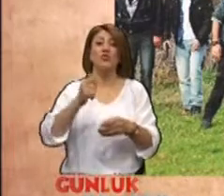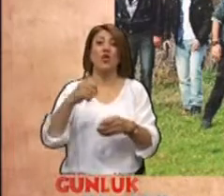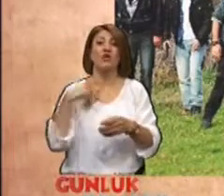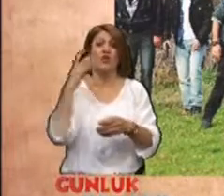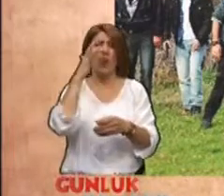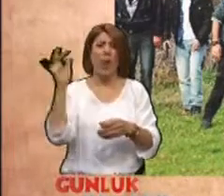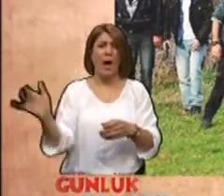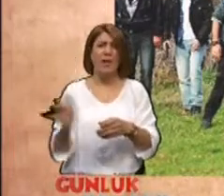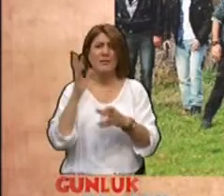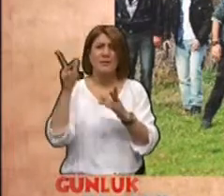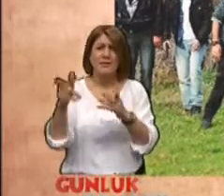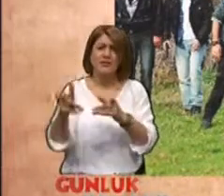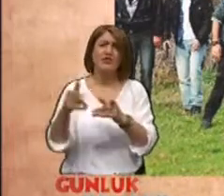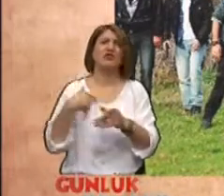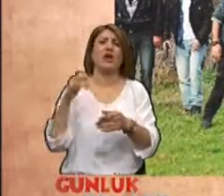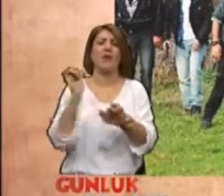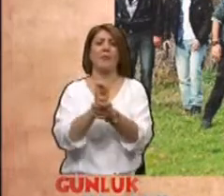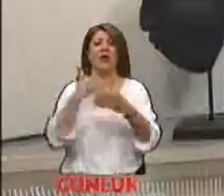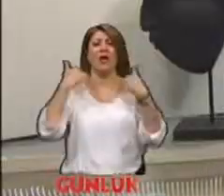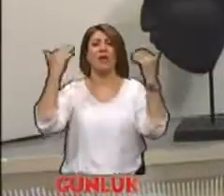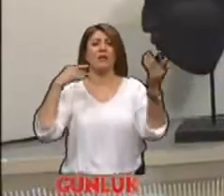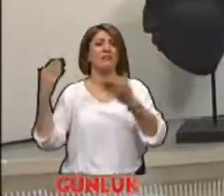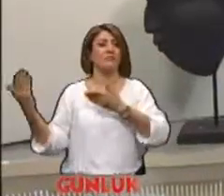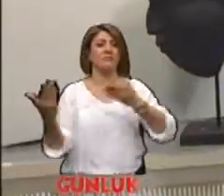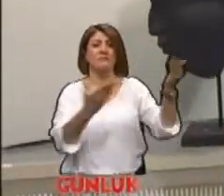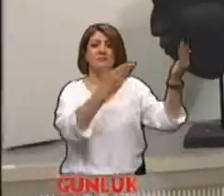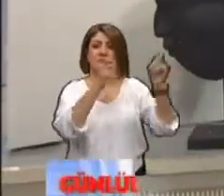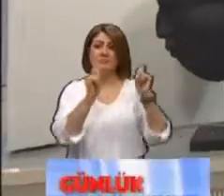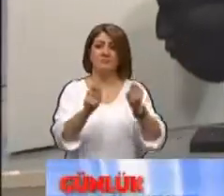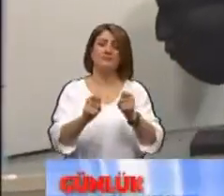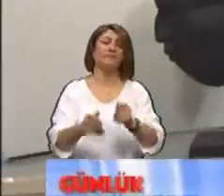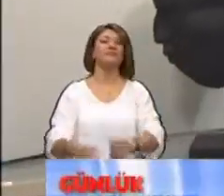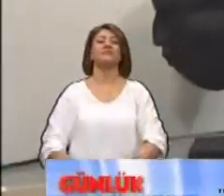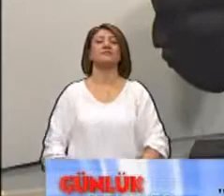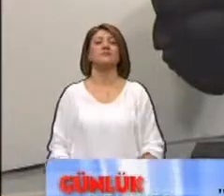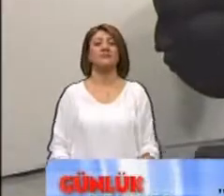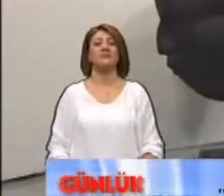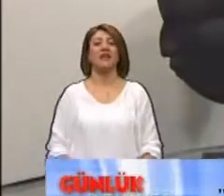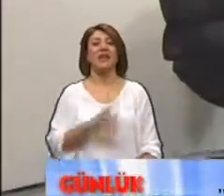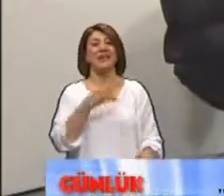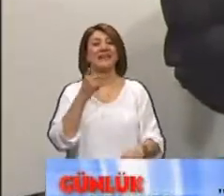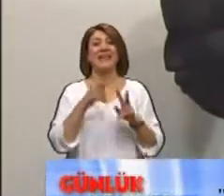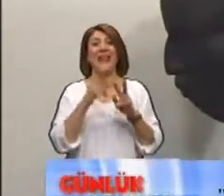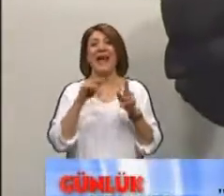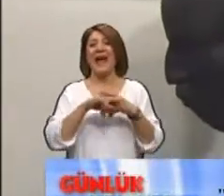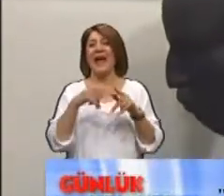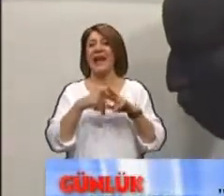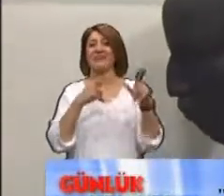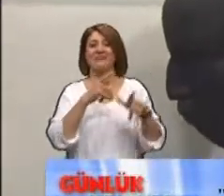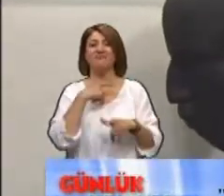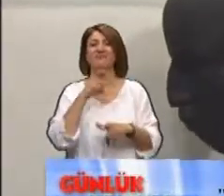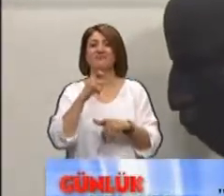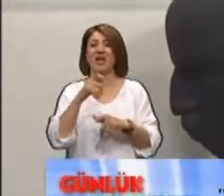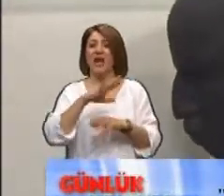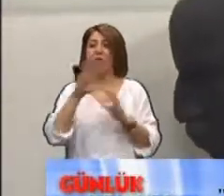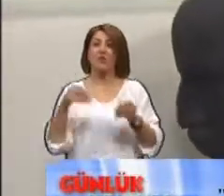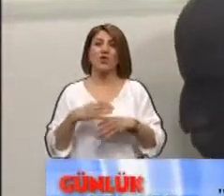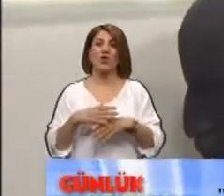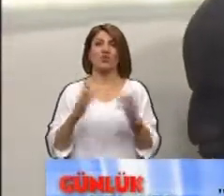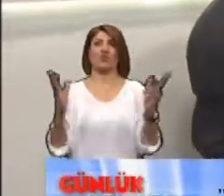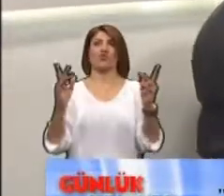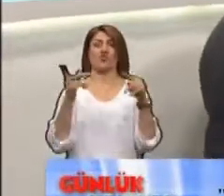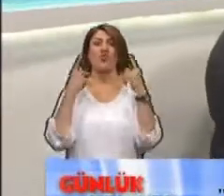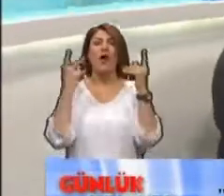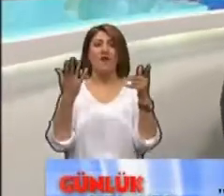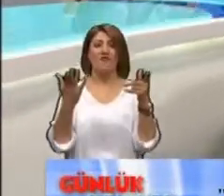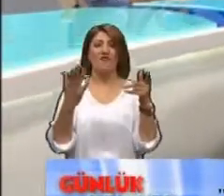dolandırıcılık suçundan adliyeye sevk edilecek. Çok güzel. Nihal'in sunduğu bütün haberlerde yok artık başlıyor. Bundan sonraki de öyle. Böyle o da başlıyor, yok